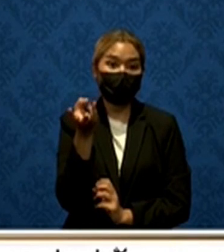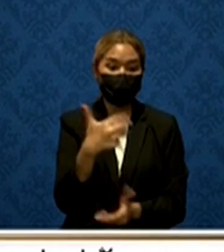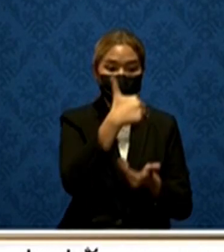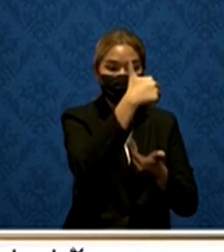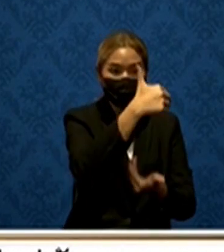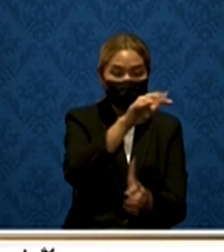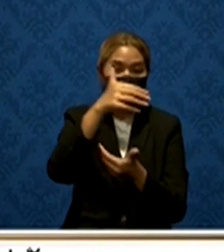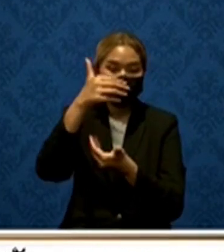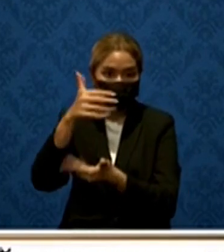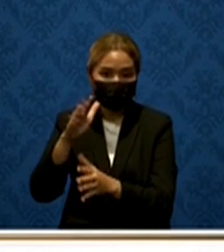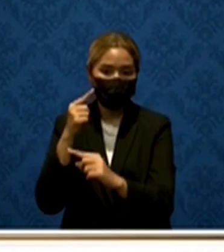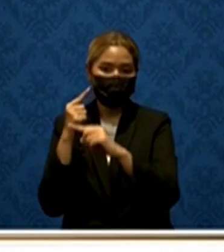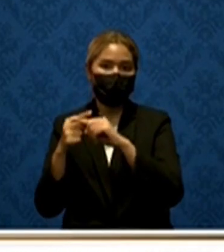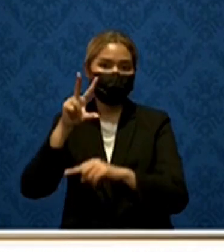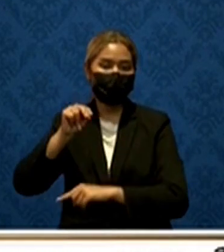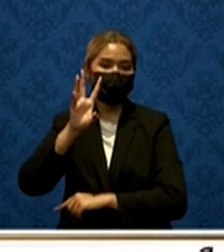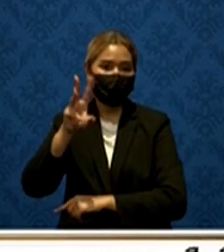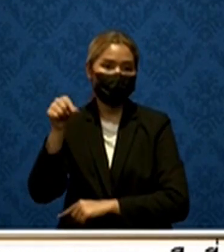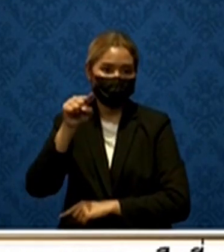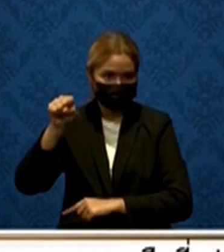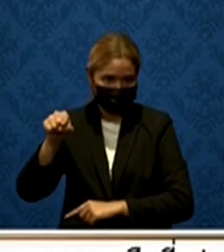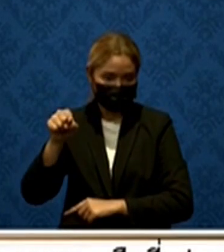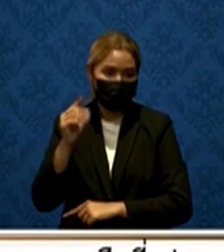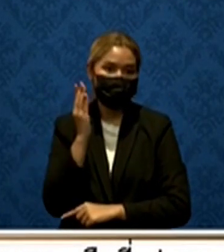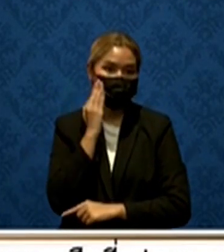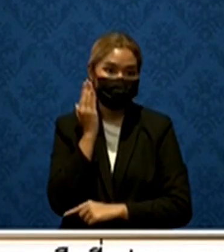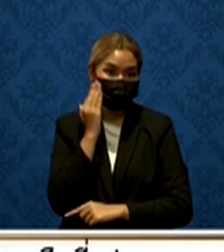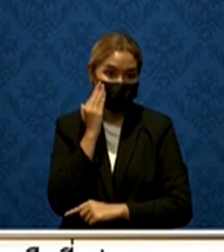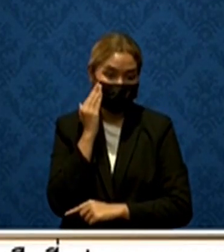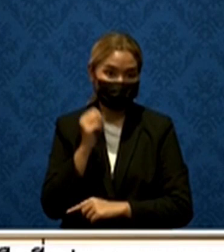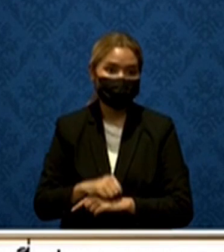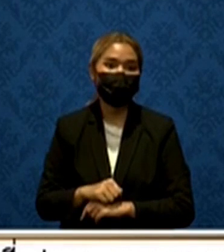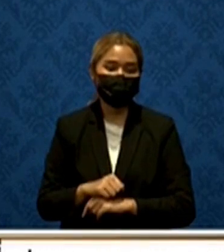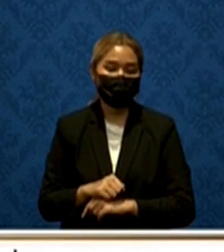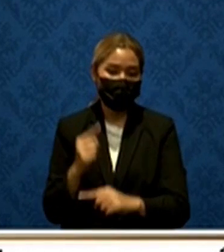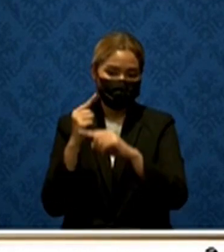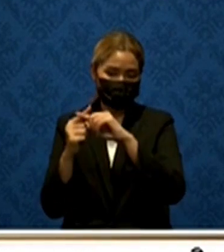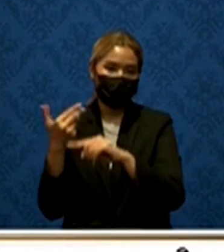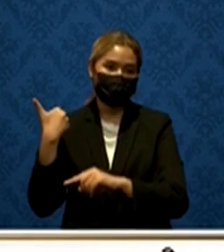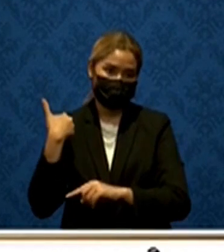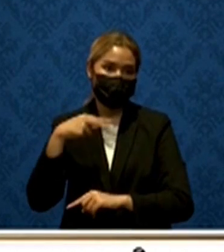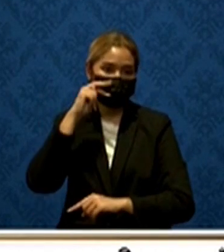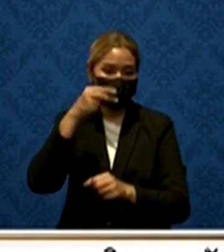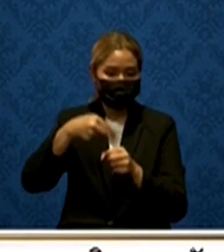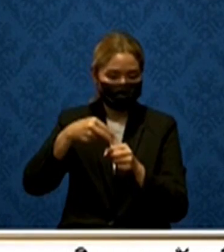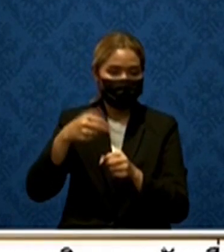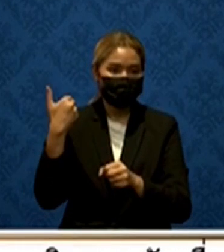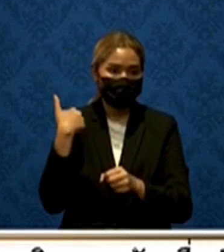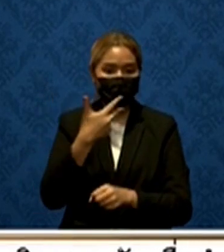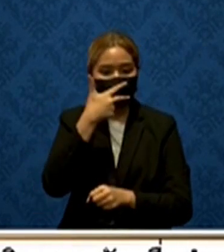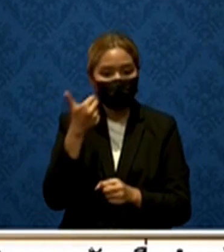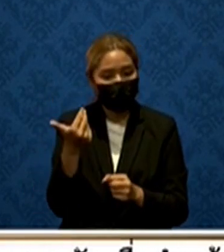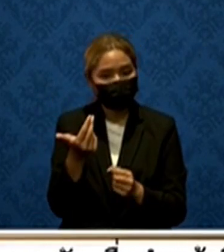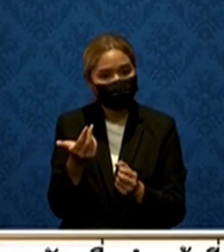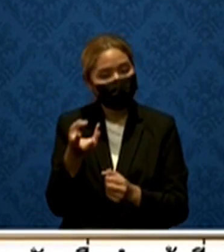36% แป้งเข้าเจ้าบวก 6.1%น้ำมปามบวก 296%น้ำตาลบวก